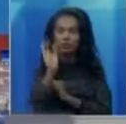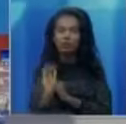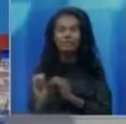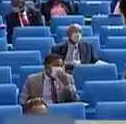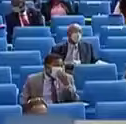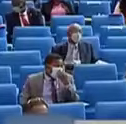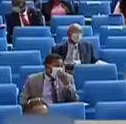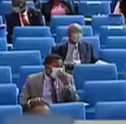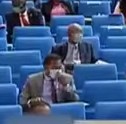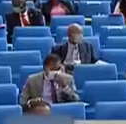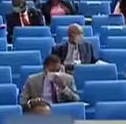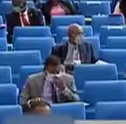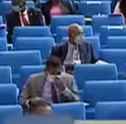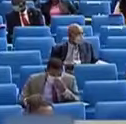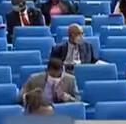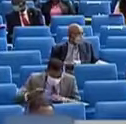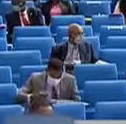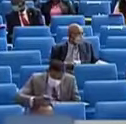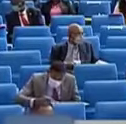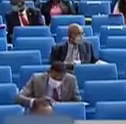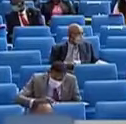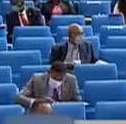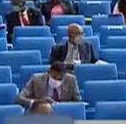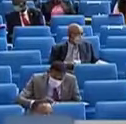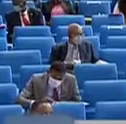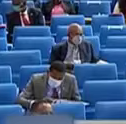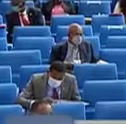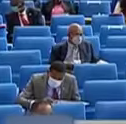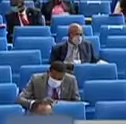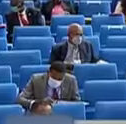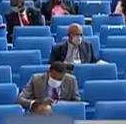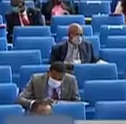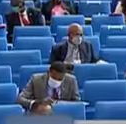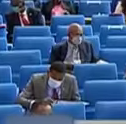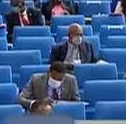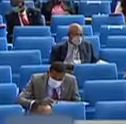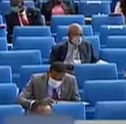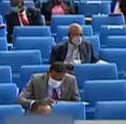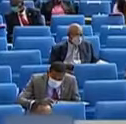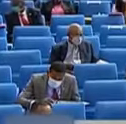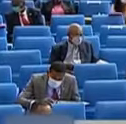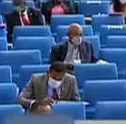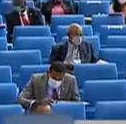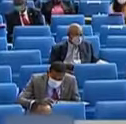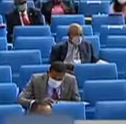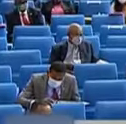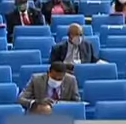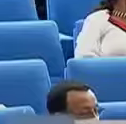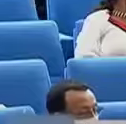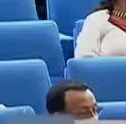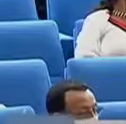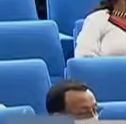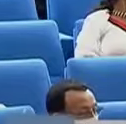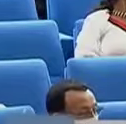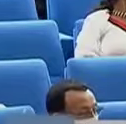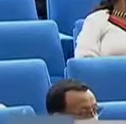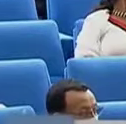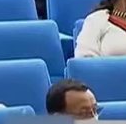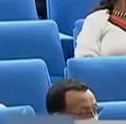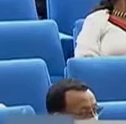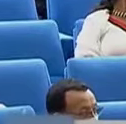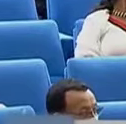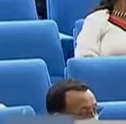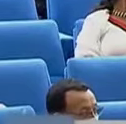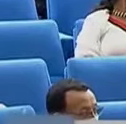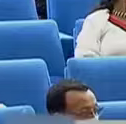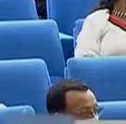ያደረሰው። ሀገሪቱ እየተፈታተናት ያለውን የስራ አጥነት ችግር ለመቅረፍ ምን እየተከናወነ እንዳለ ከምክር ቤቱ ጥያቄ የተነሳ ሲሆን በኢትዮጵያ